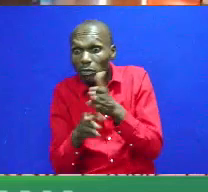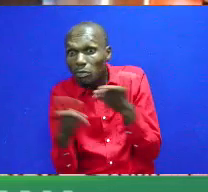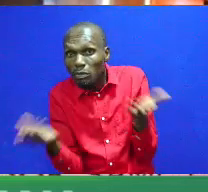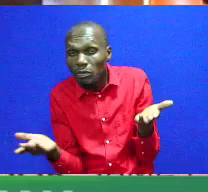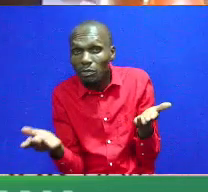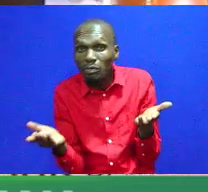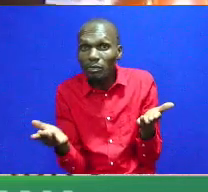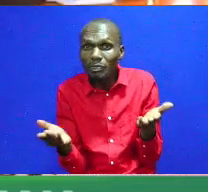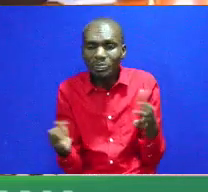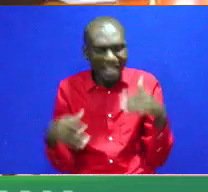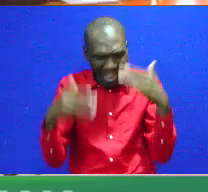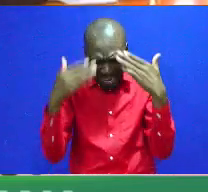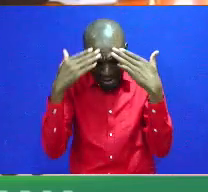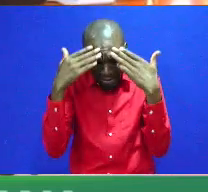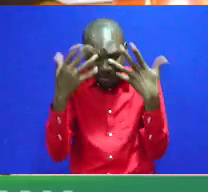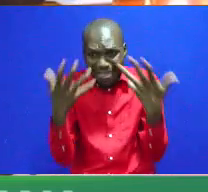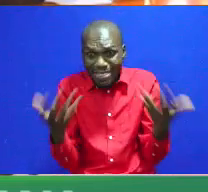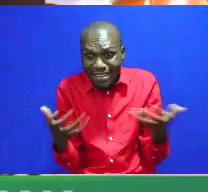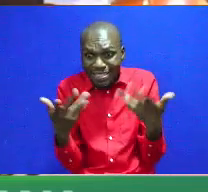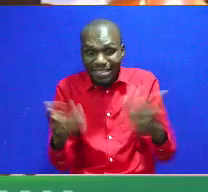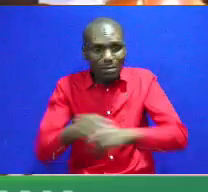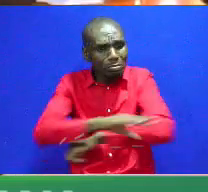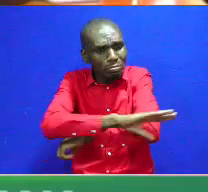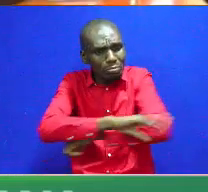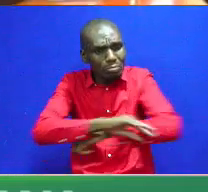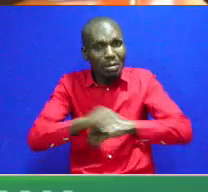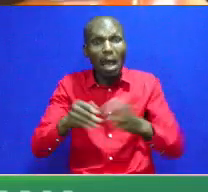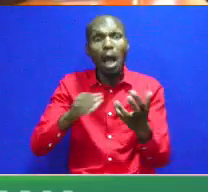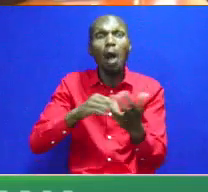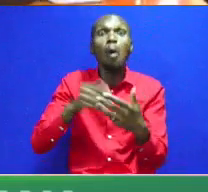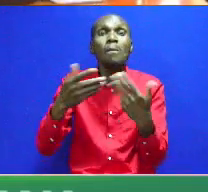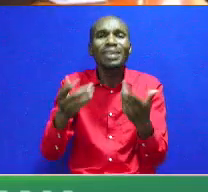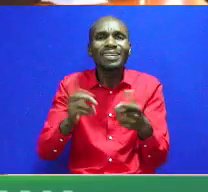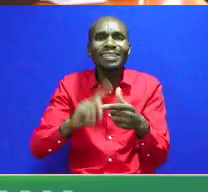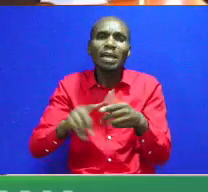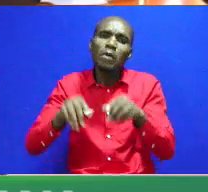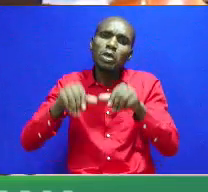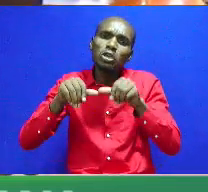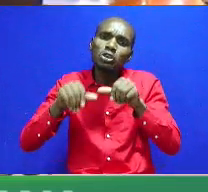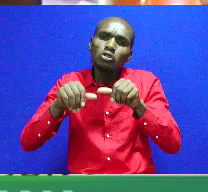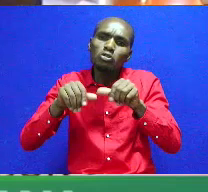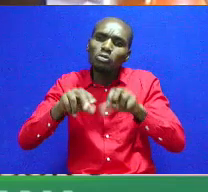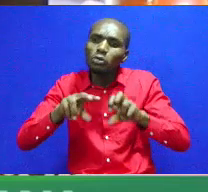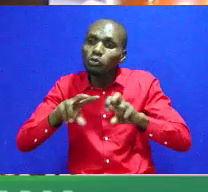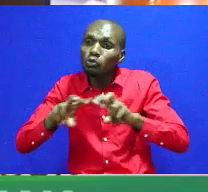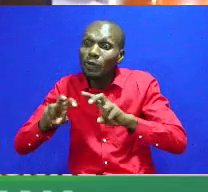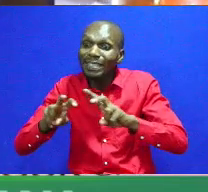wala nyara kumanya ngambi ito kiwa ire te mbito vinga nanga ki wana rinde toge andrate kunye ku